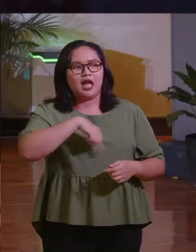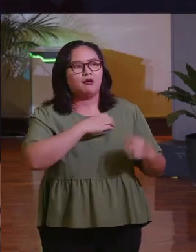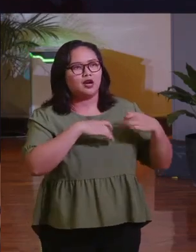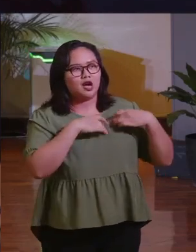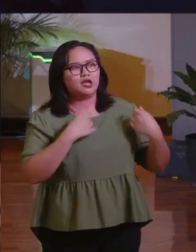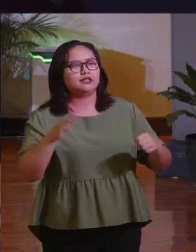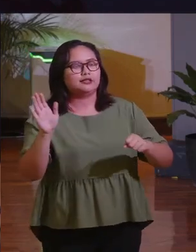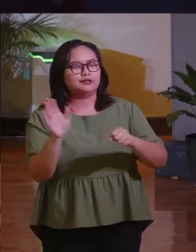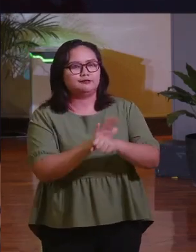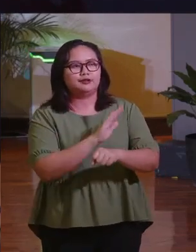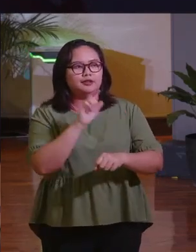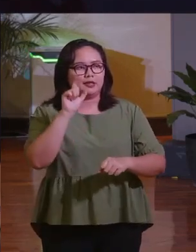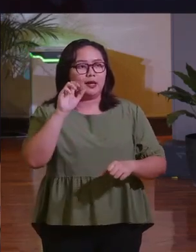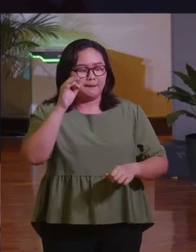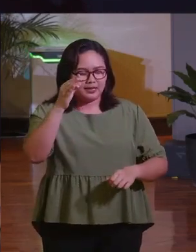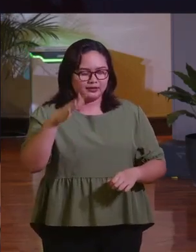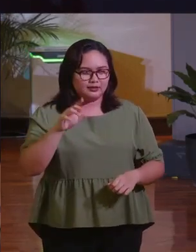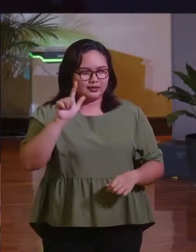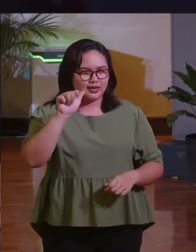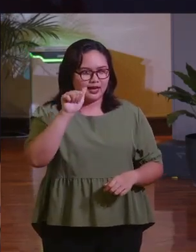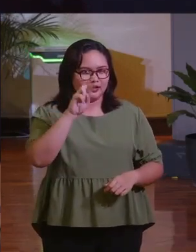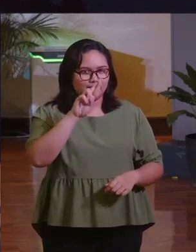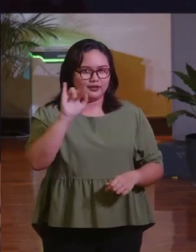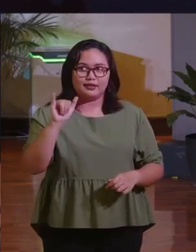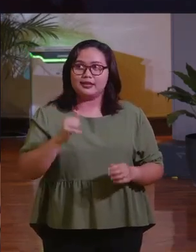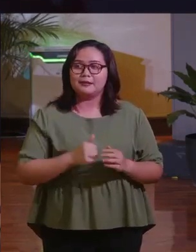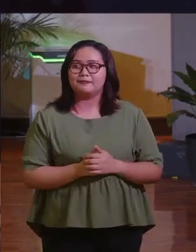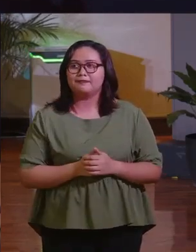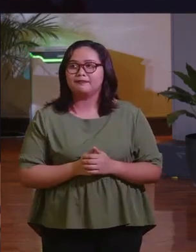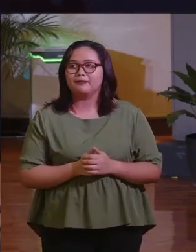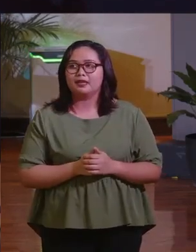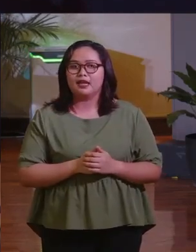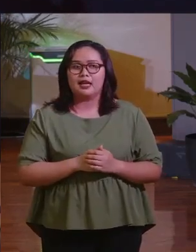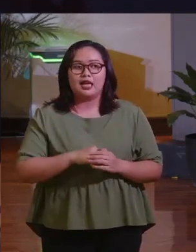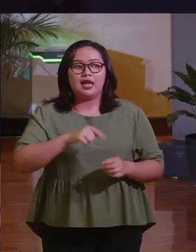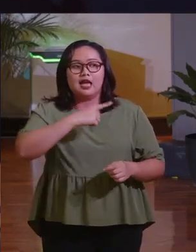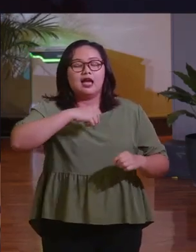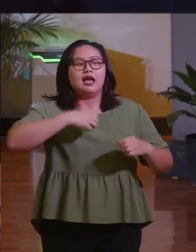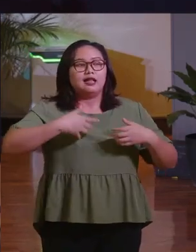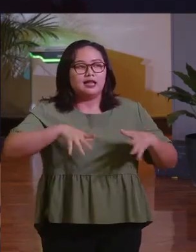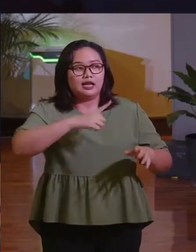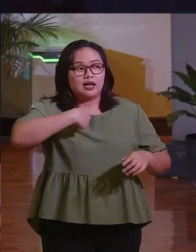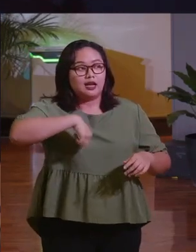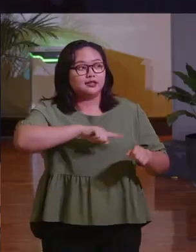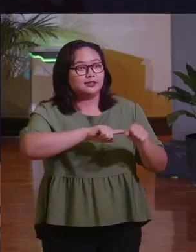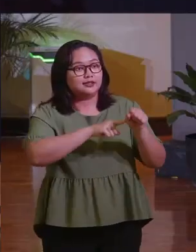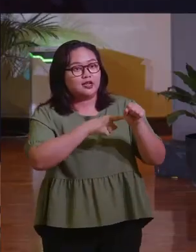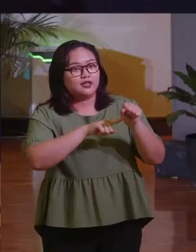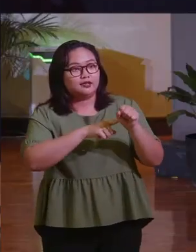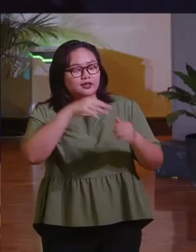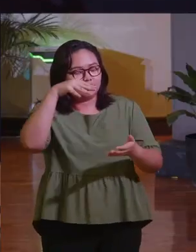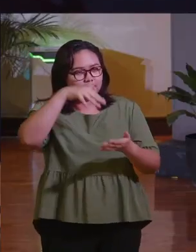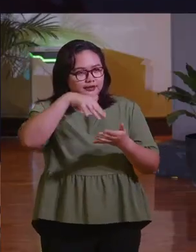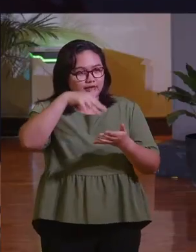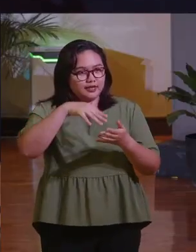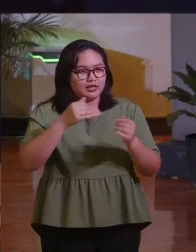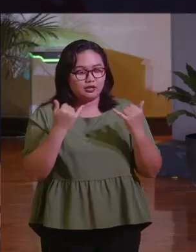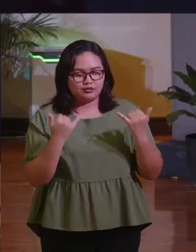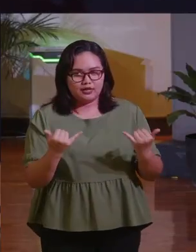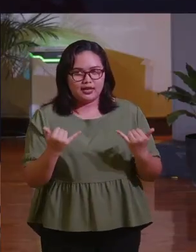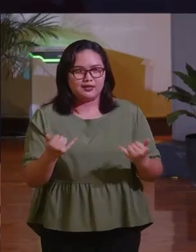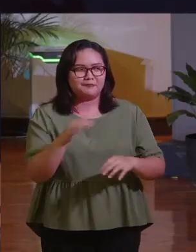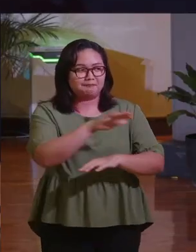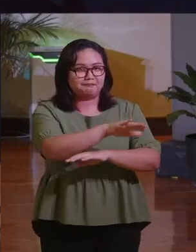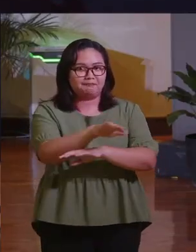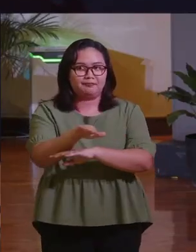ni Pastor Larry. No? Bueno, tayo po ay mag-umpisa sa ating pag-aaral ngayong hapong ito. Ang ating